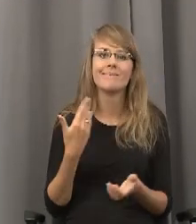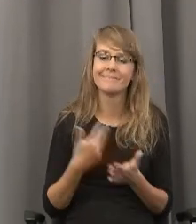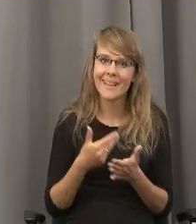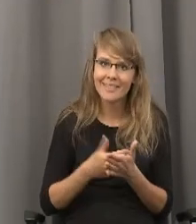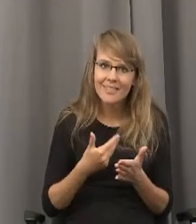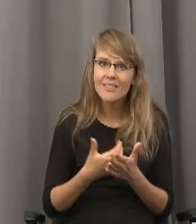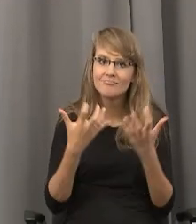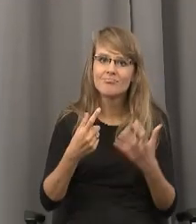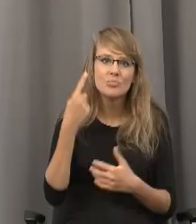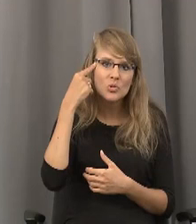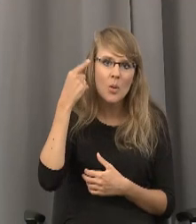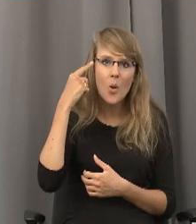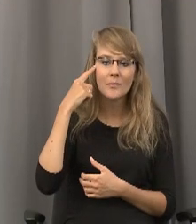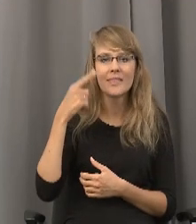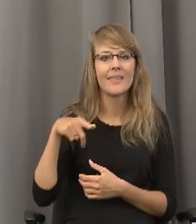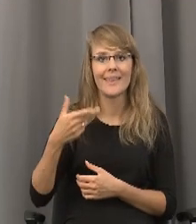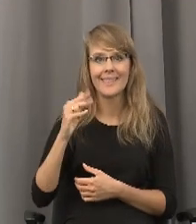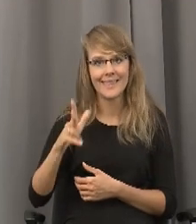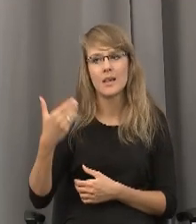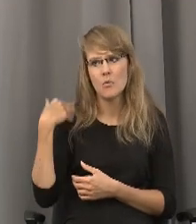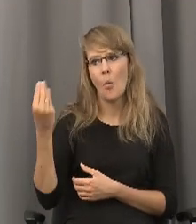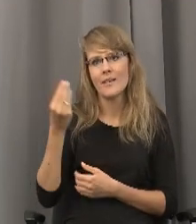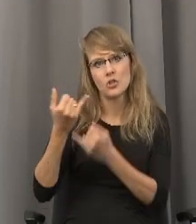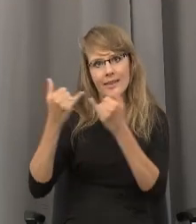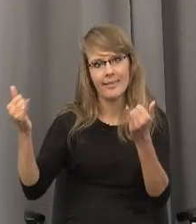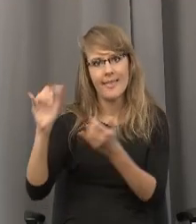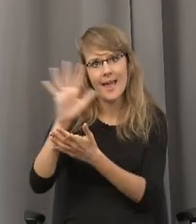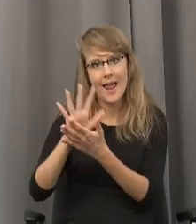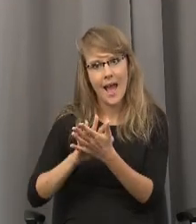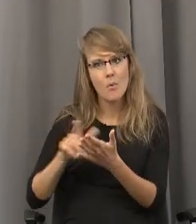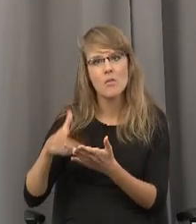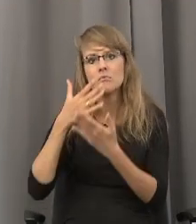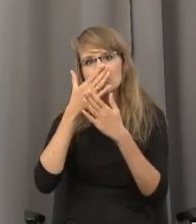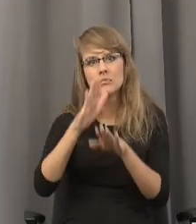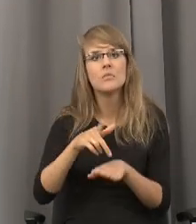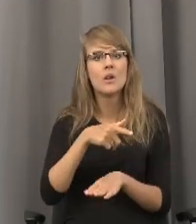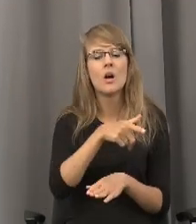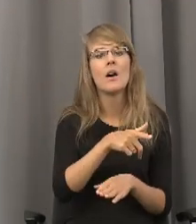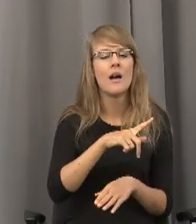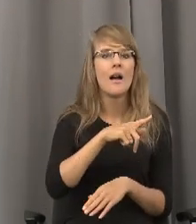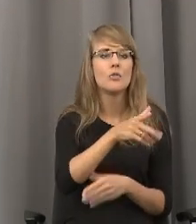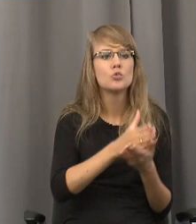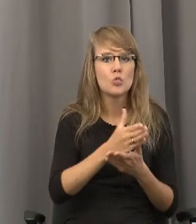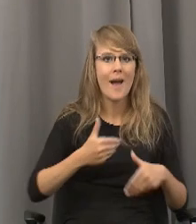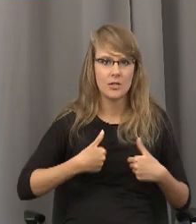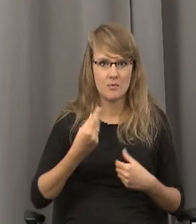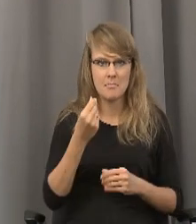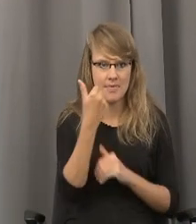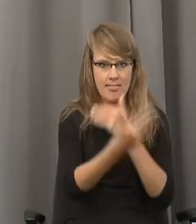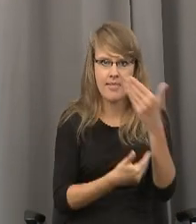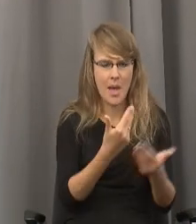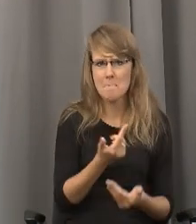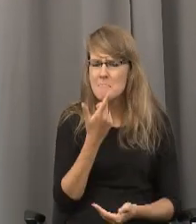marginesie przypomnieć innych raportów NIK-u, która pokazuje, jak mało wydajemy pieniędzy na służbę zdrowia, gdzie jesteśmy w